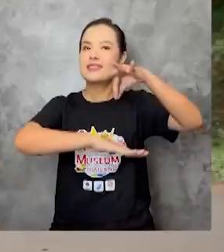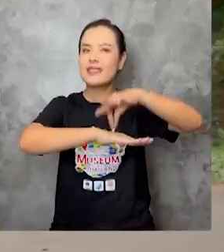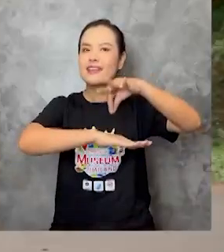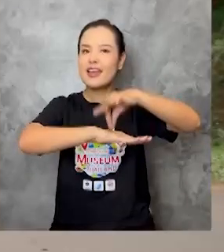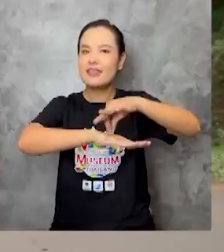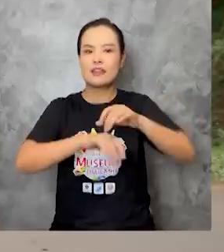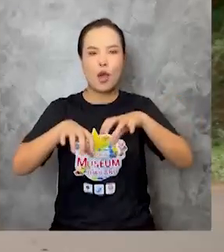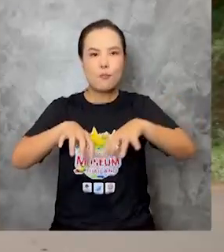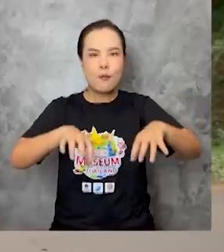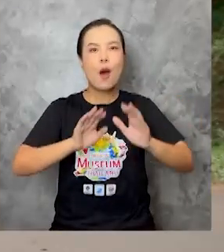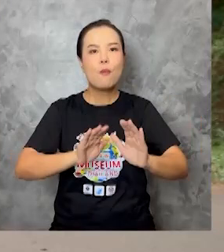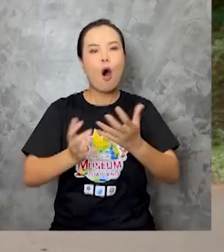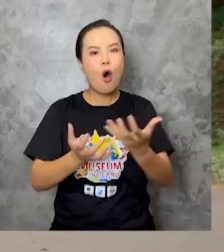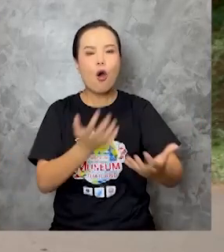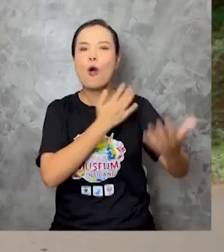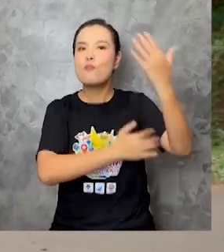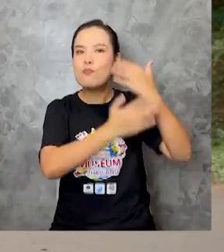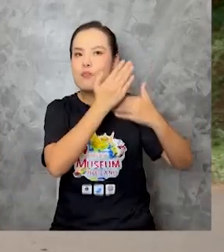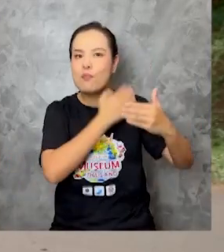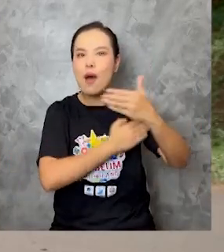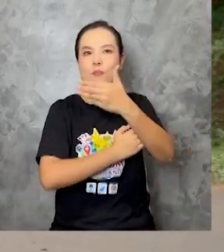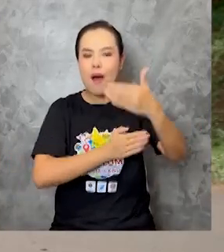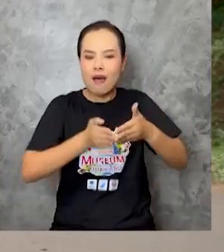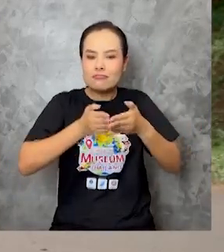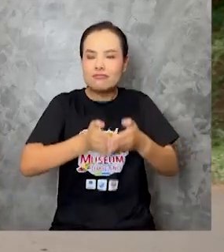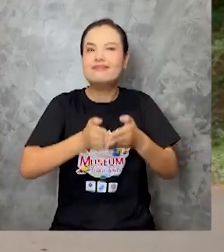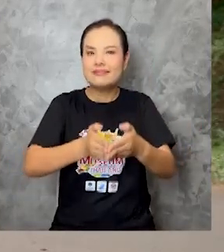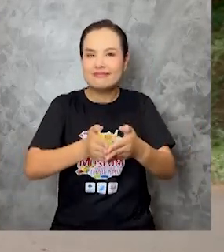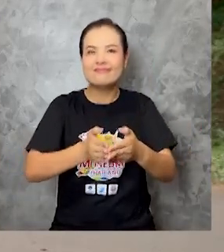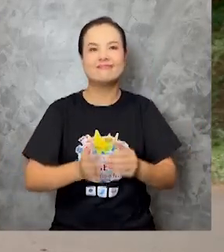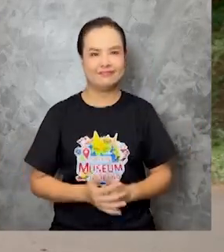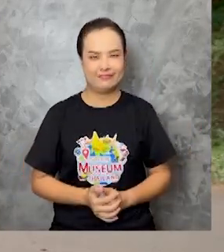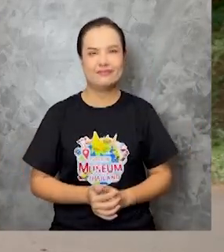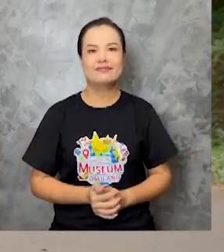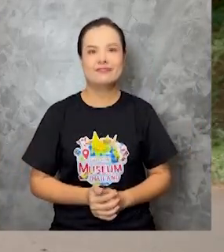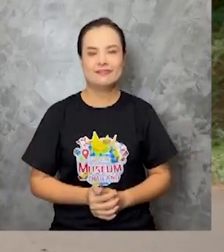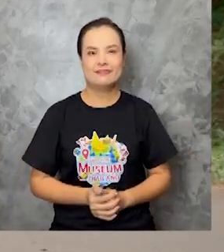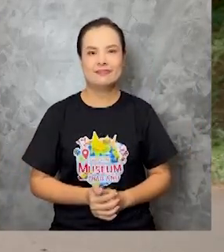เช็คอินพิพิธภัณฑ์สถานแห่งชาติพาณิชย์นาวี